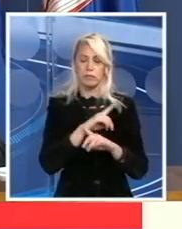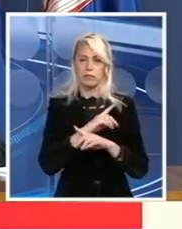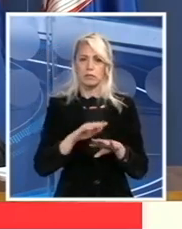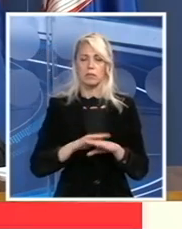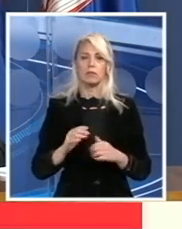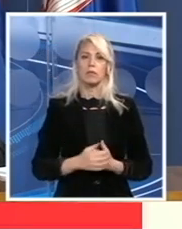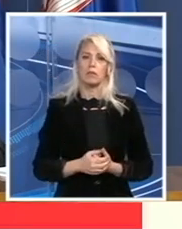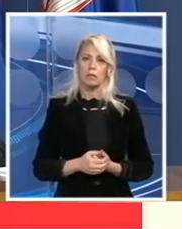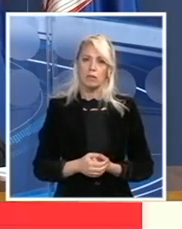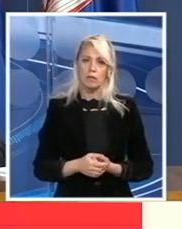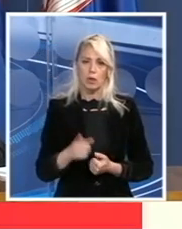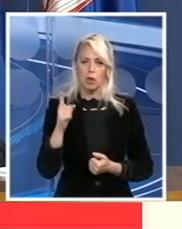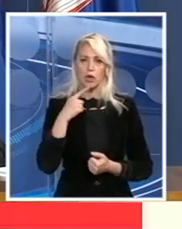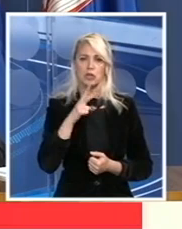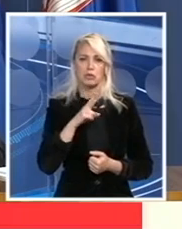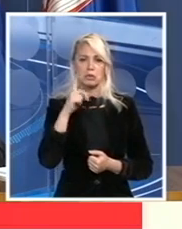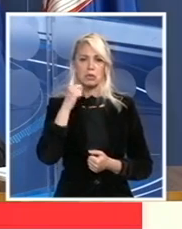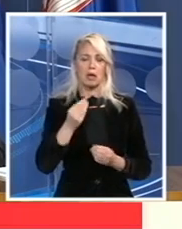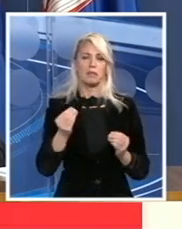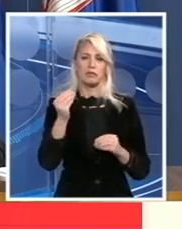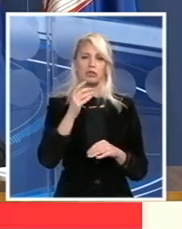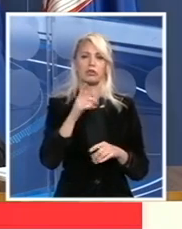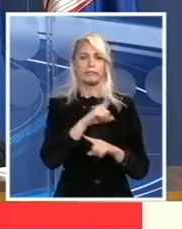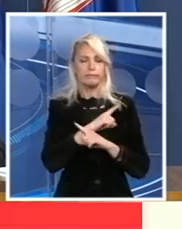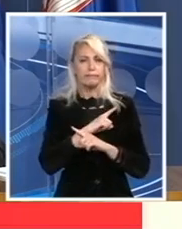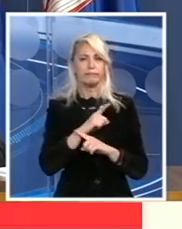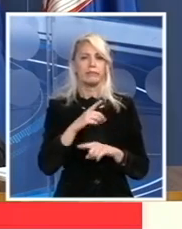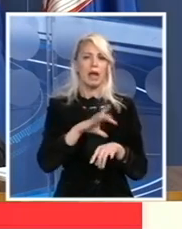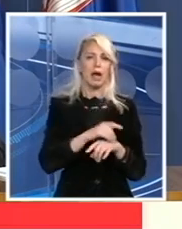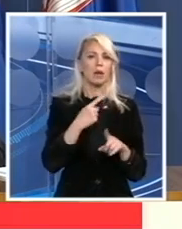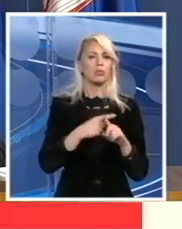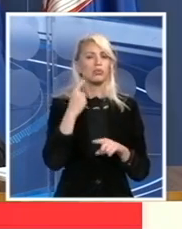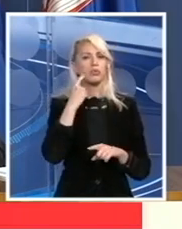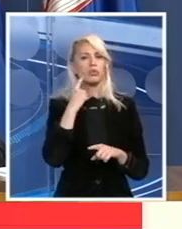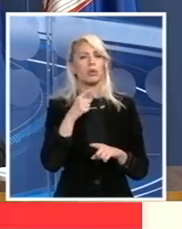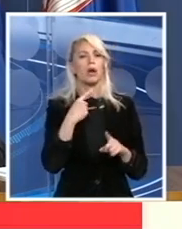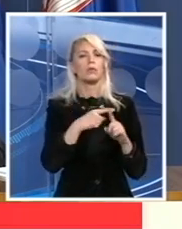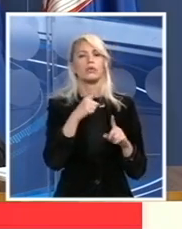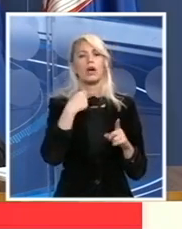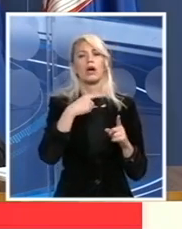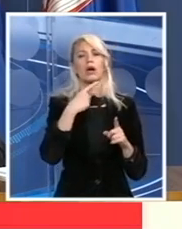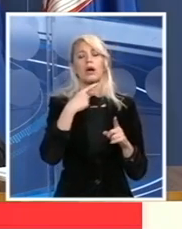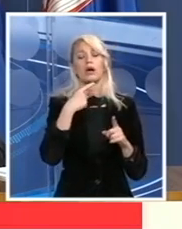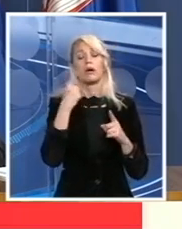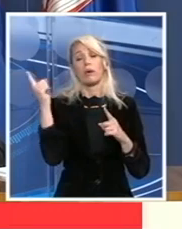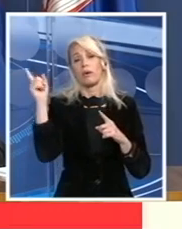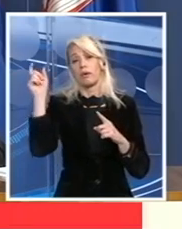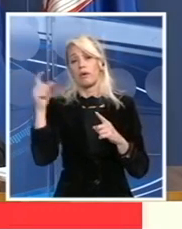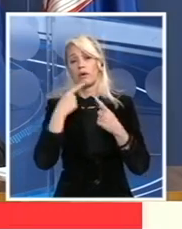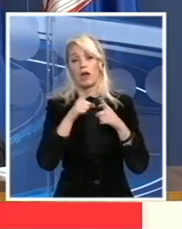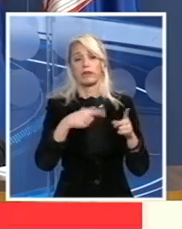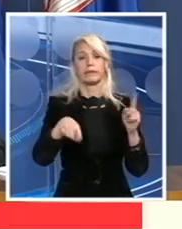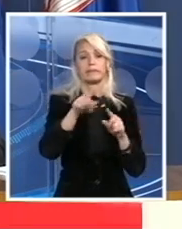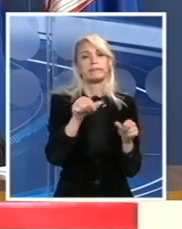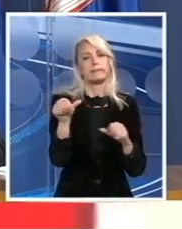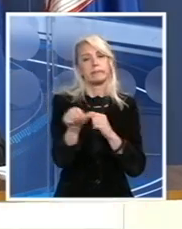brojem smrtnih slučajeva lekara i stomatologa i tvrdi da se ti podaci prikrivaju. Kako vi objašnjate razliku između tih